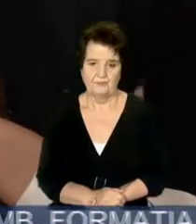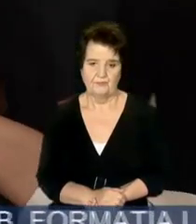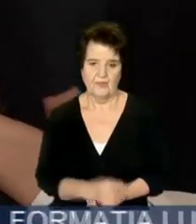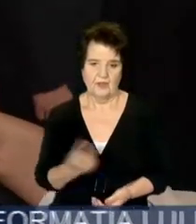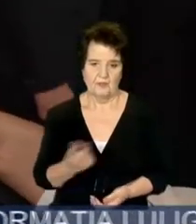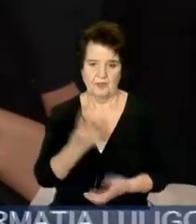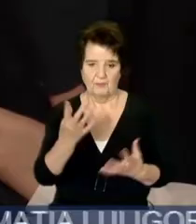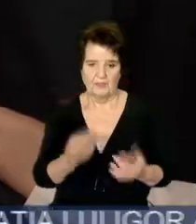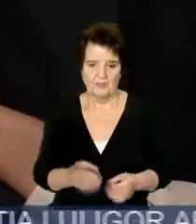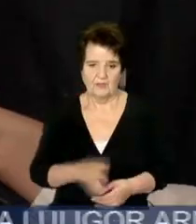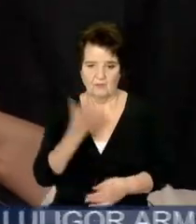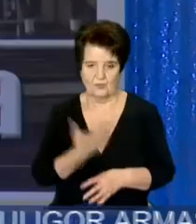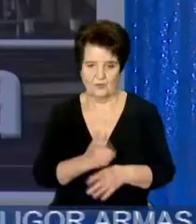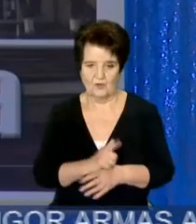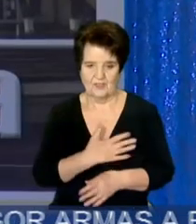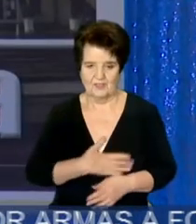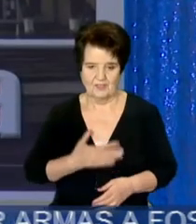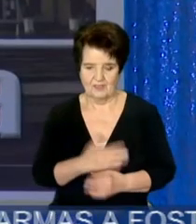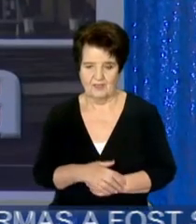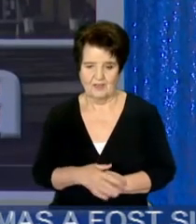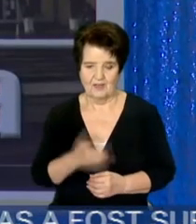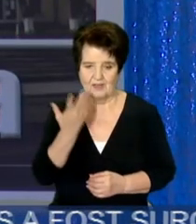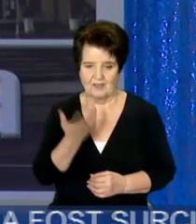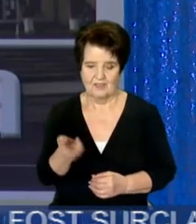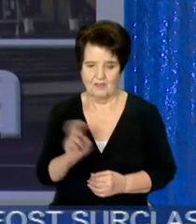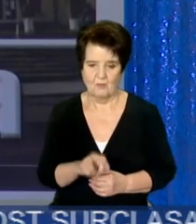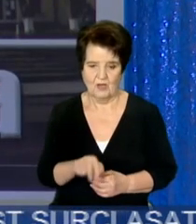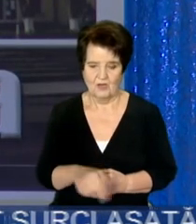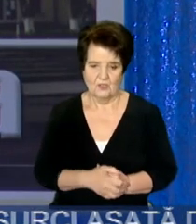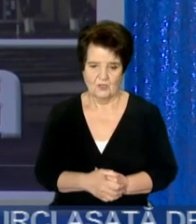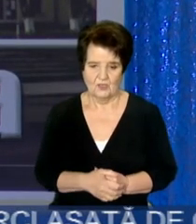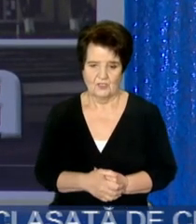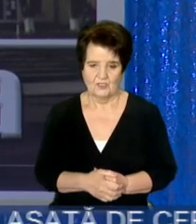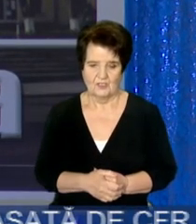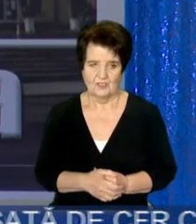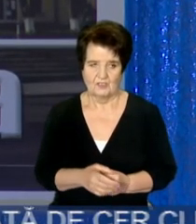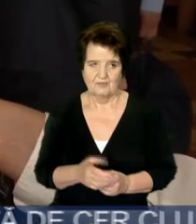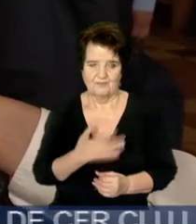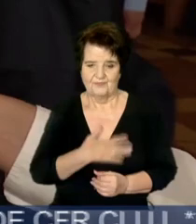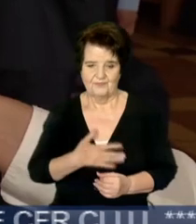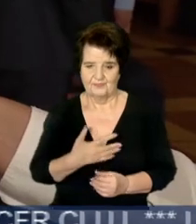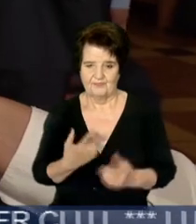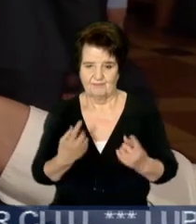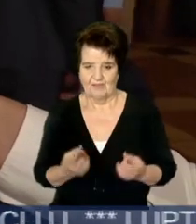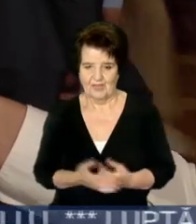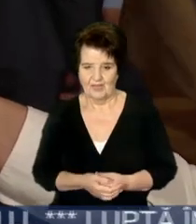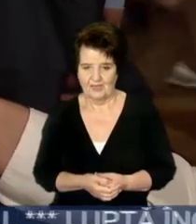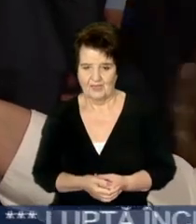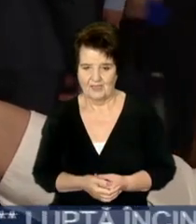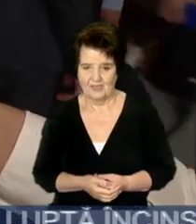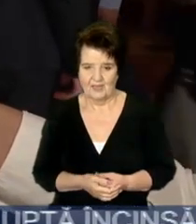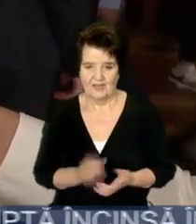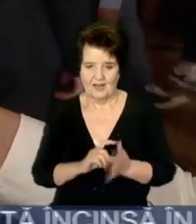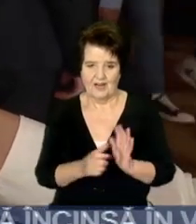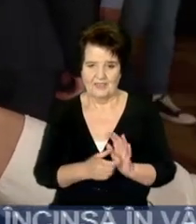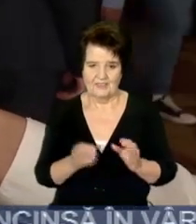Prima zi a fost foarte emoționant. Când am ajuns aici, am avut și așteptări foarte mari. Cred că din clasa 10